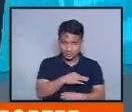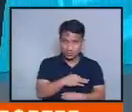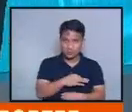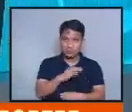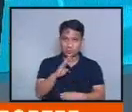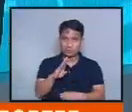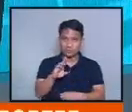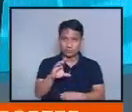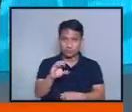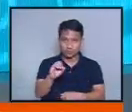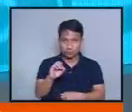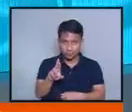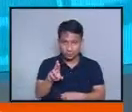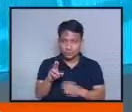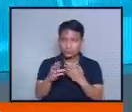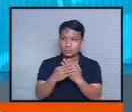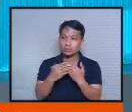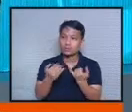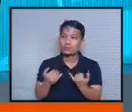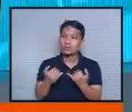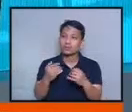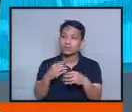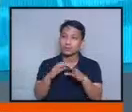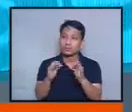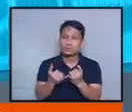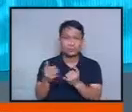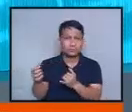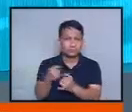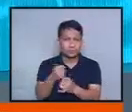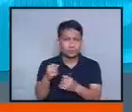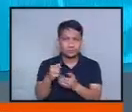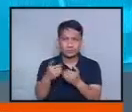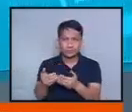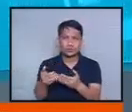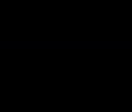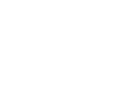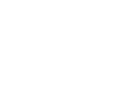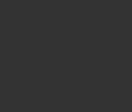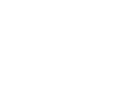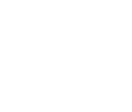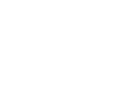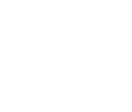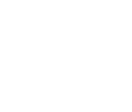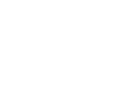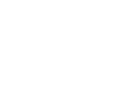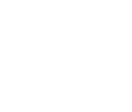Pinangunahan din niya ang pagsira ng mga nakumpiskang kontrabando.